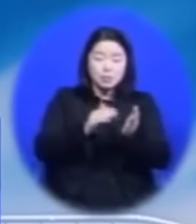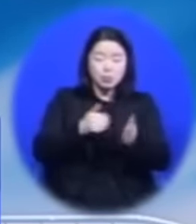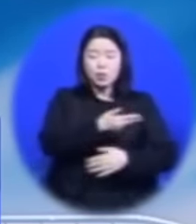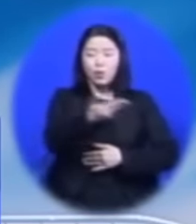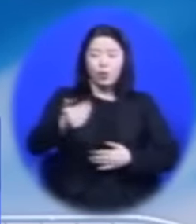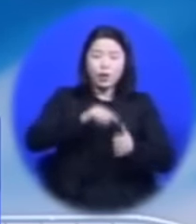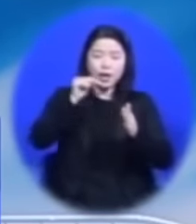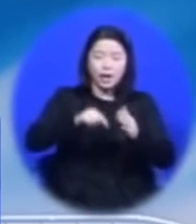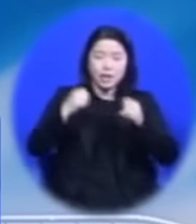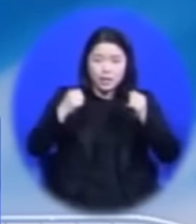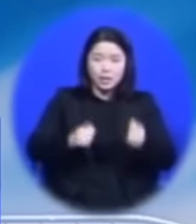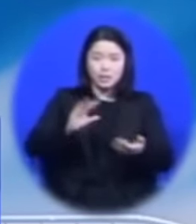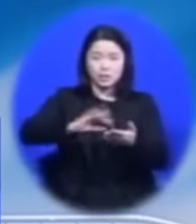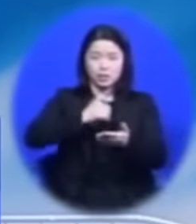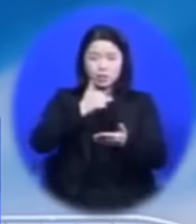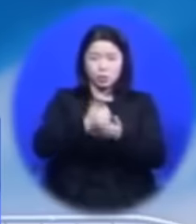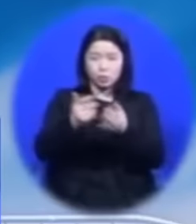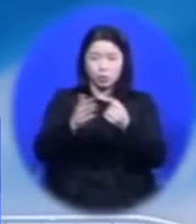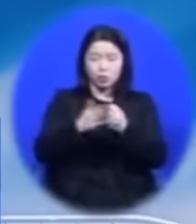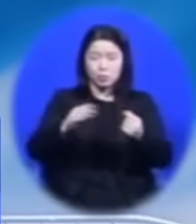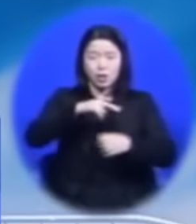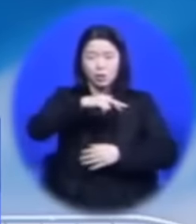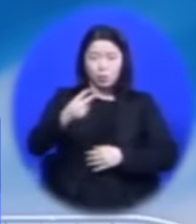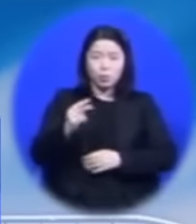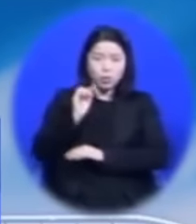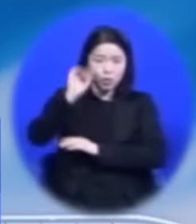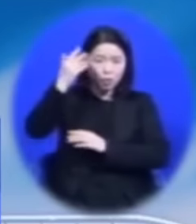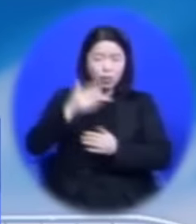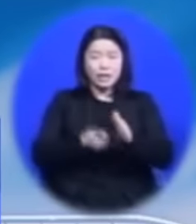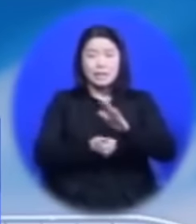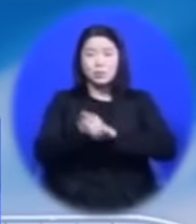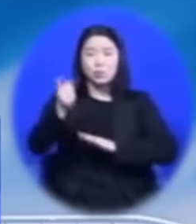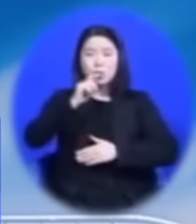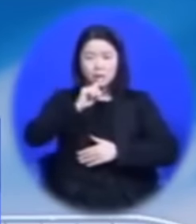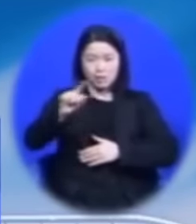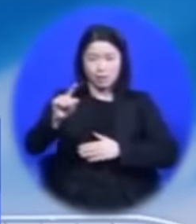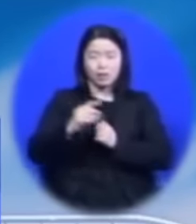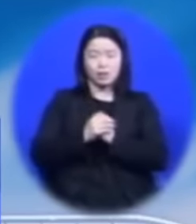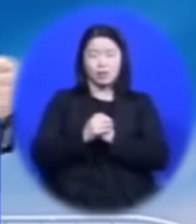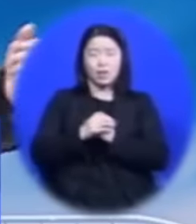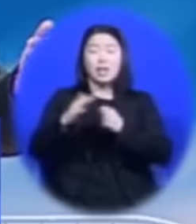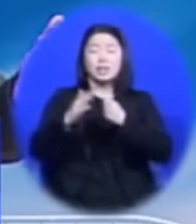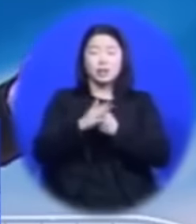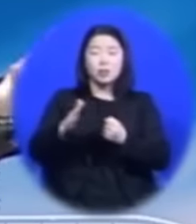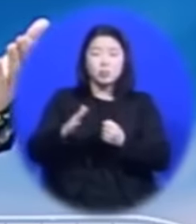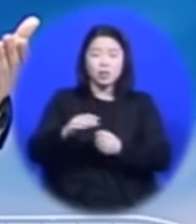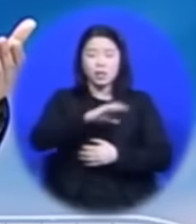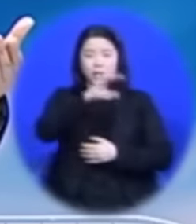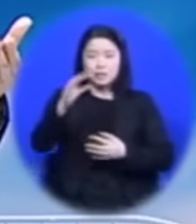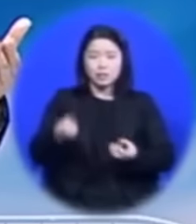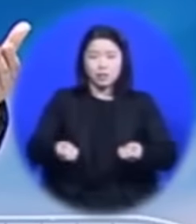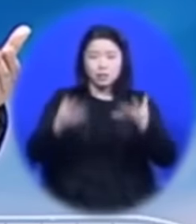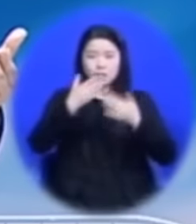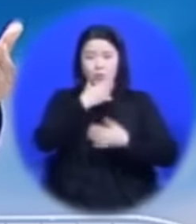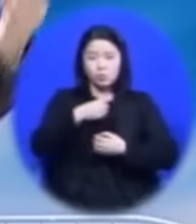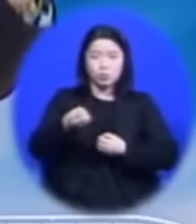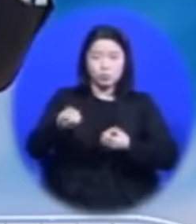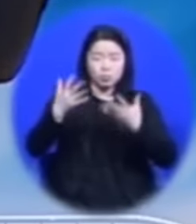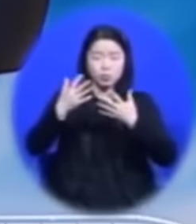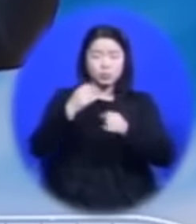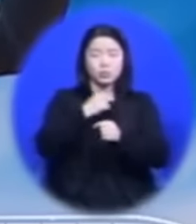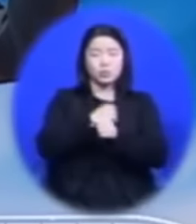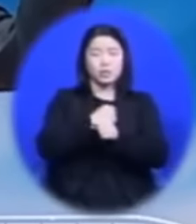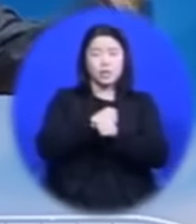안에 계신 그리스도시니 곧 영광의 소망이니라. 그러므로 성탄절의 축복은